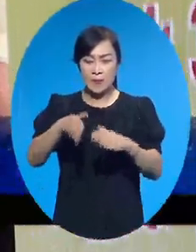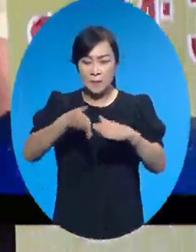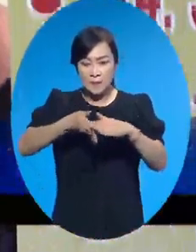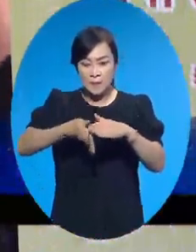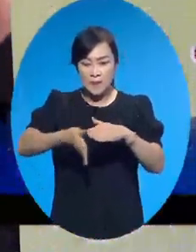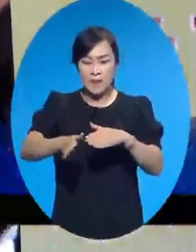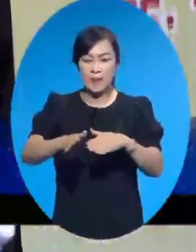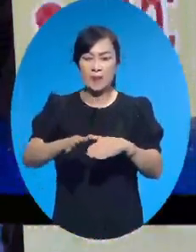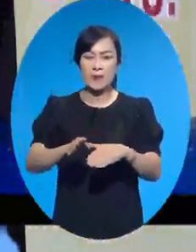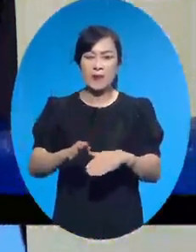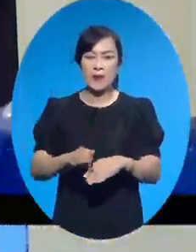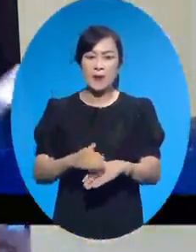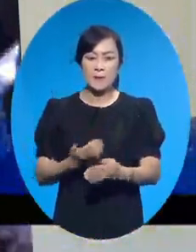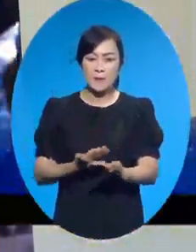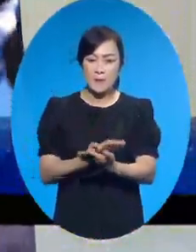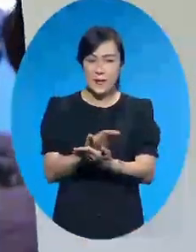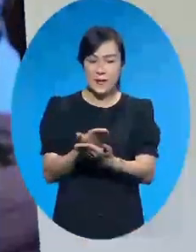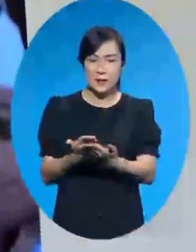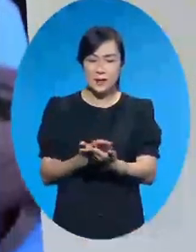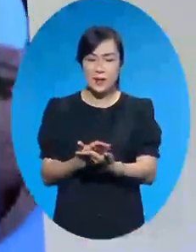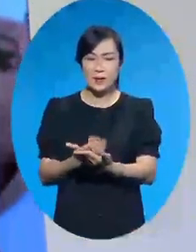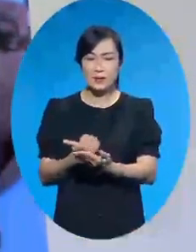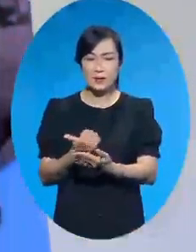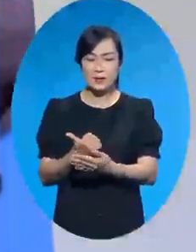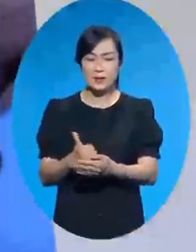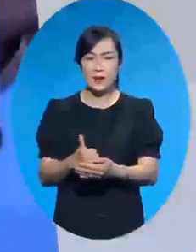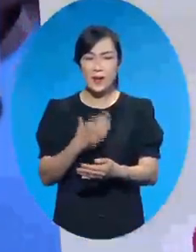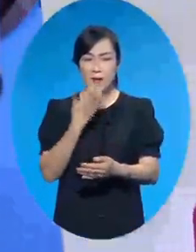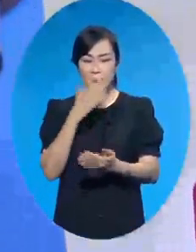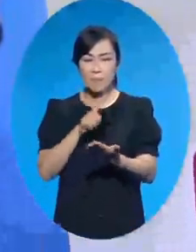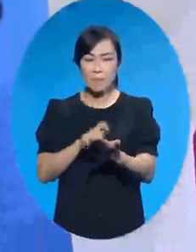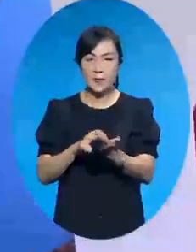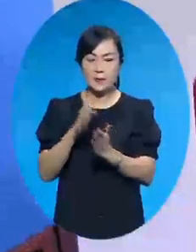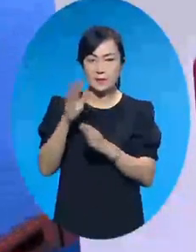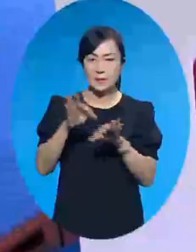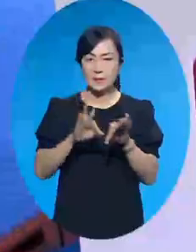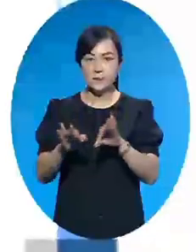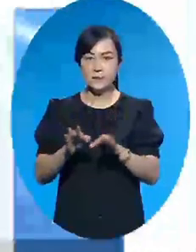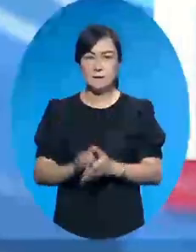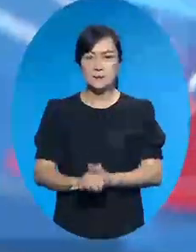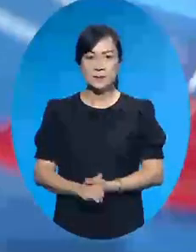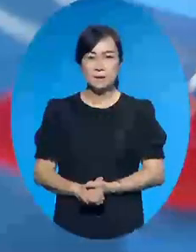tráng phai sương Trảng Bàng và nhà hàng cơm gà Thượng Hải tại trung tâm thành phố Hồ Chí Minh.